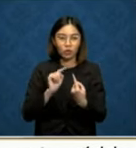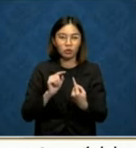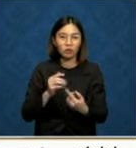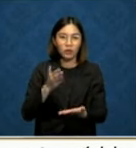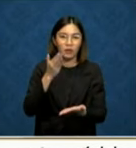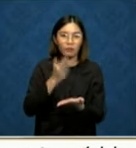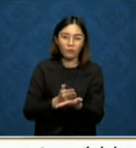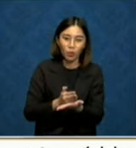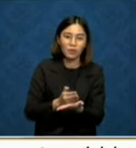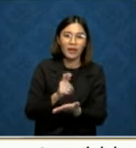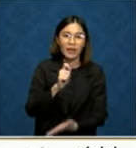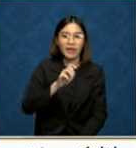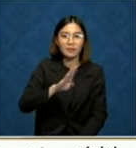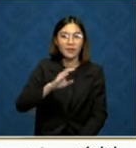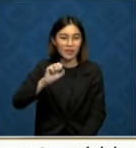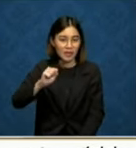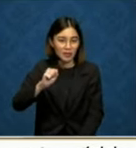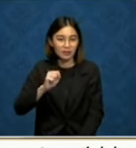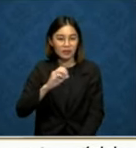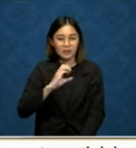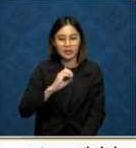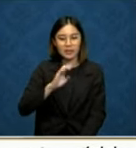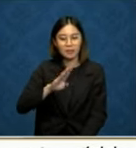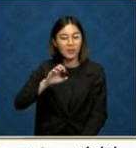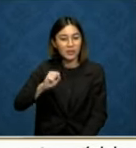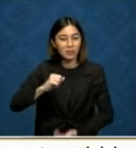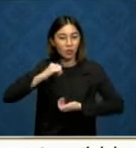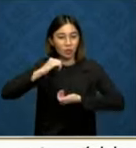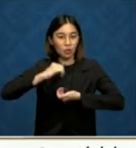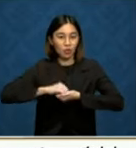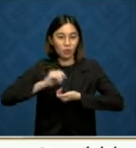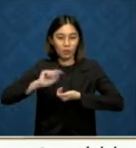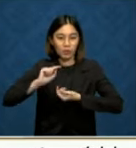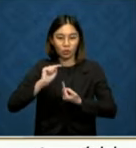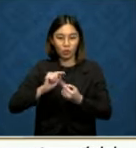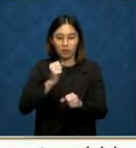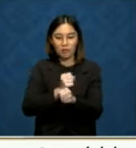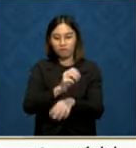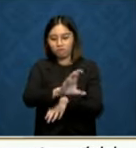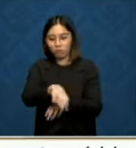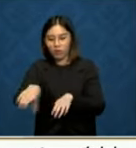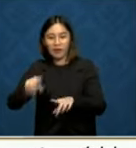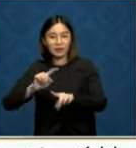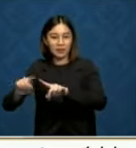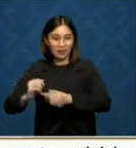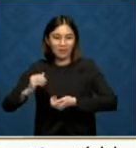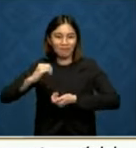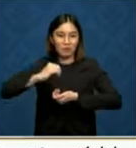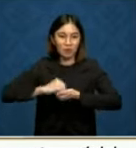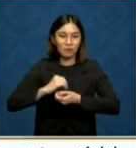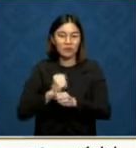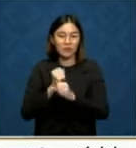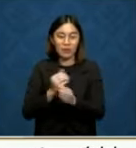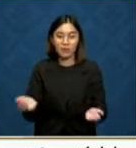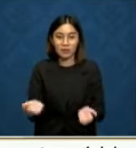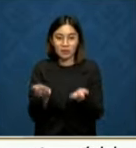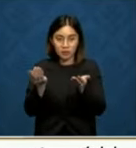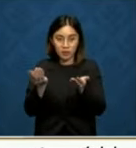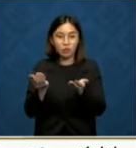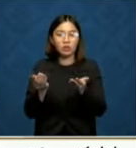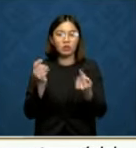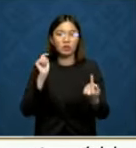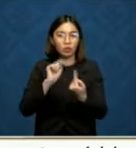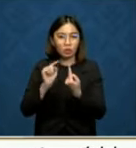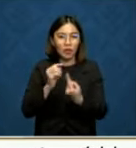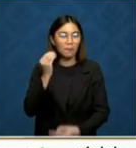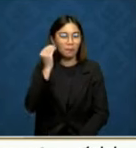รก ABSCBS ในรถจัยานยนต์ร่วมมือกับหลายองคกรในการทำเรื่องนี้นะคะ้วก็ด